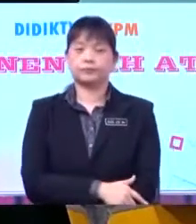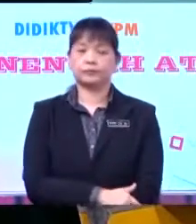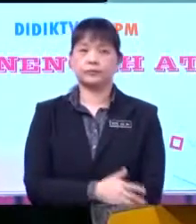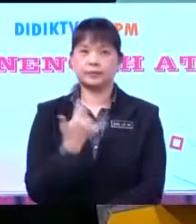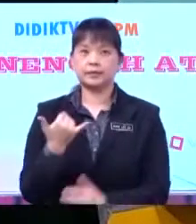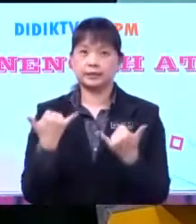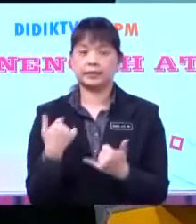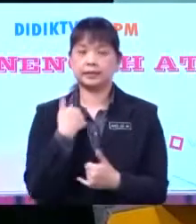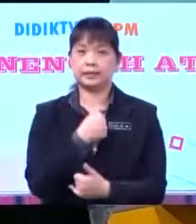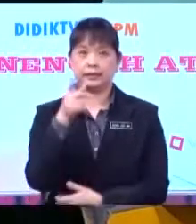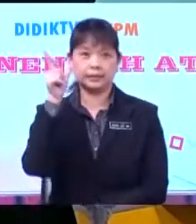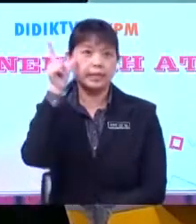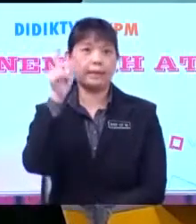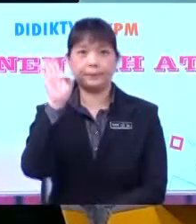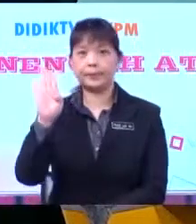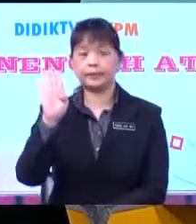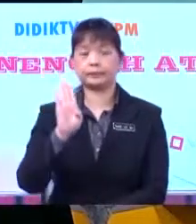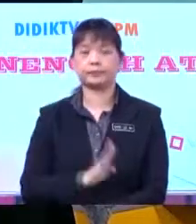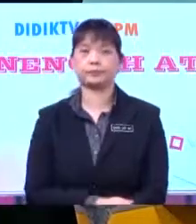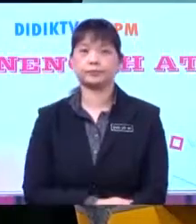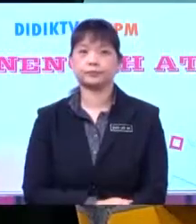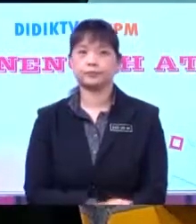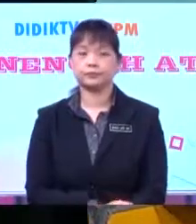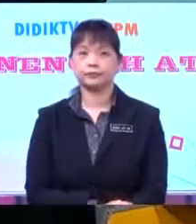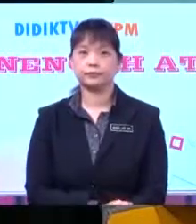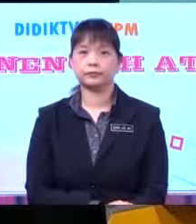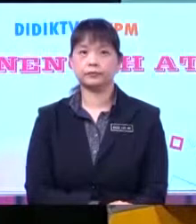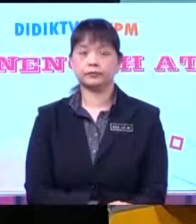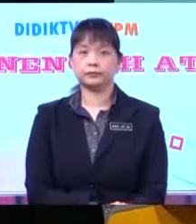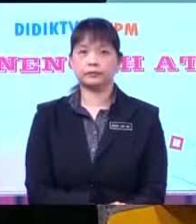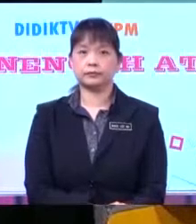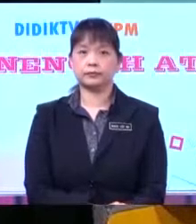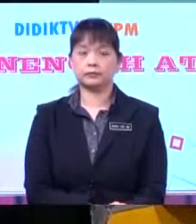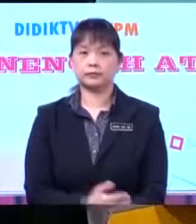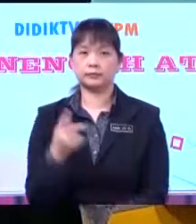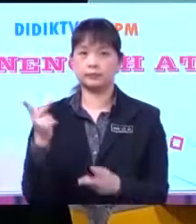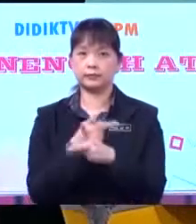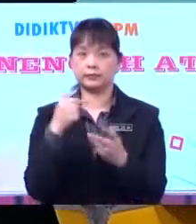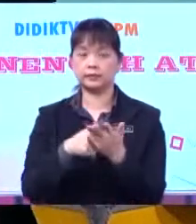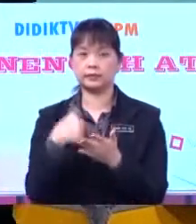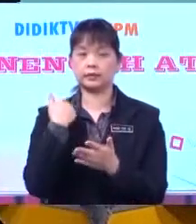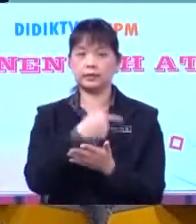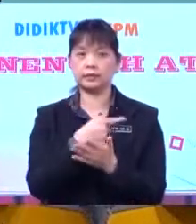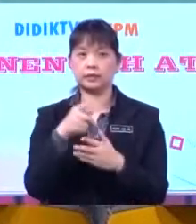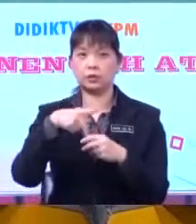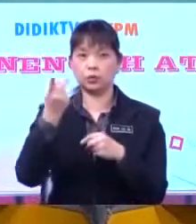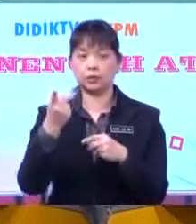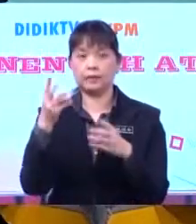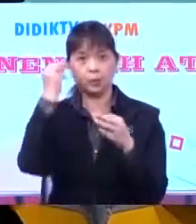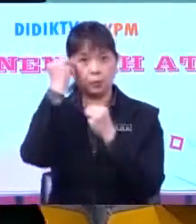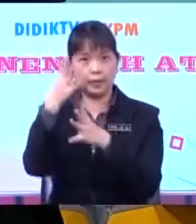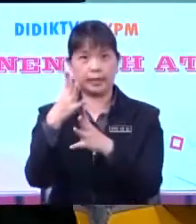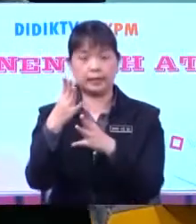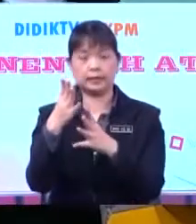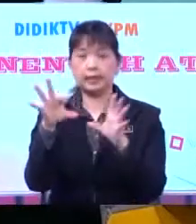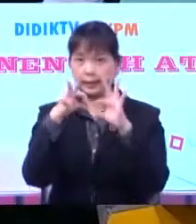bipola oke kali ini kita keluarkan maklumat masih Ayesha Moke